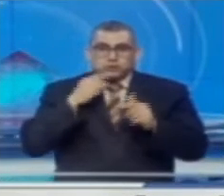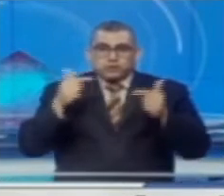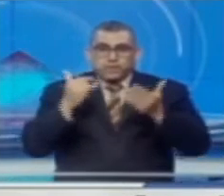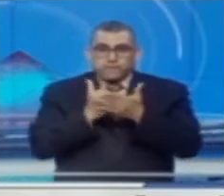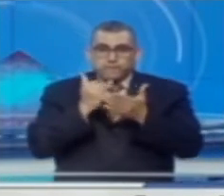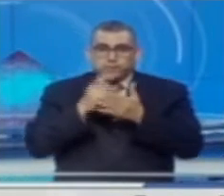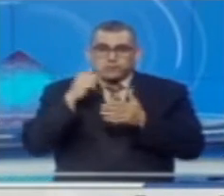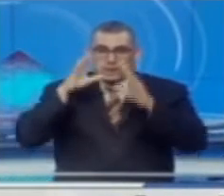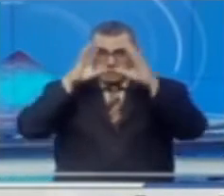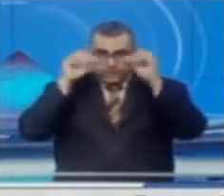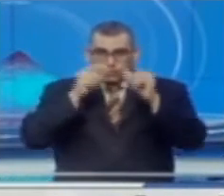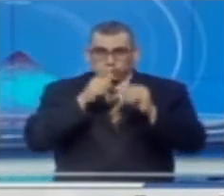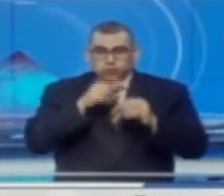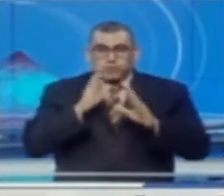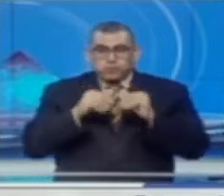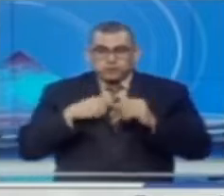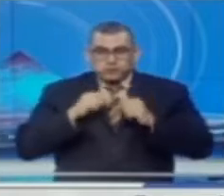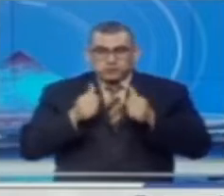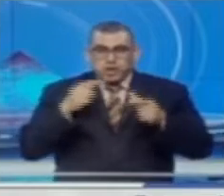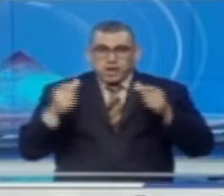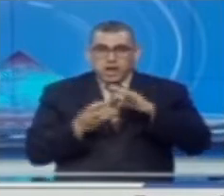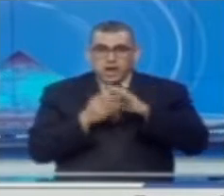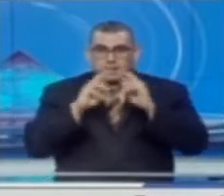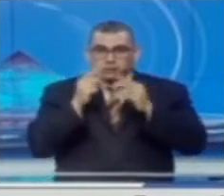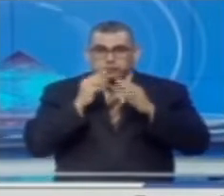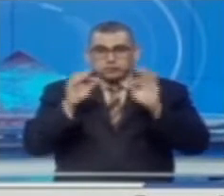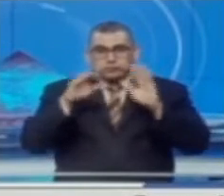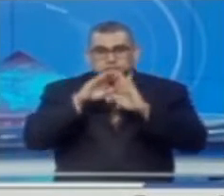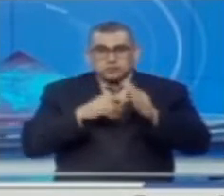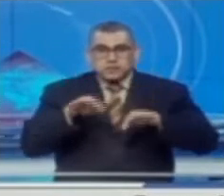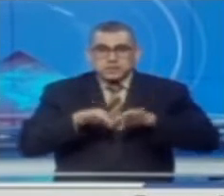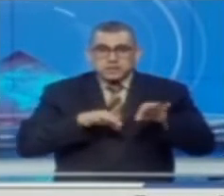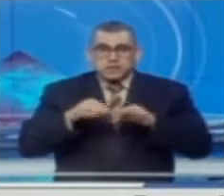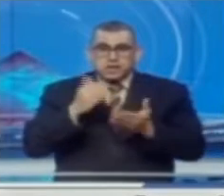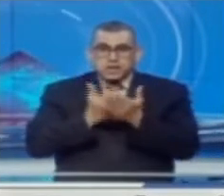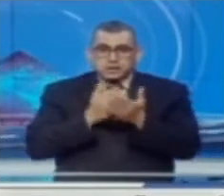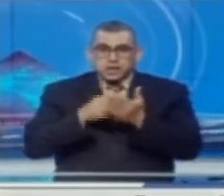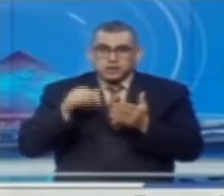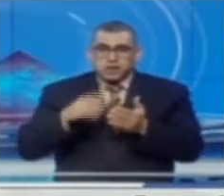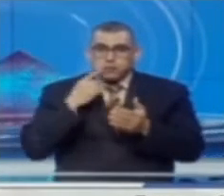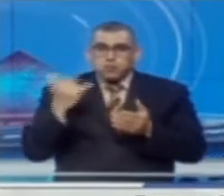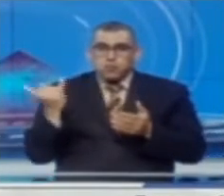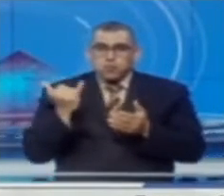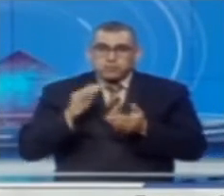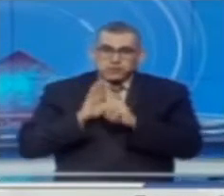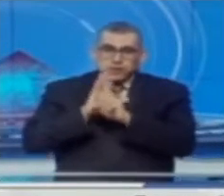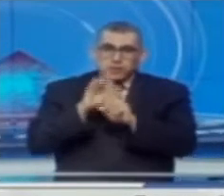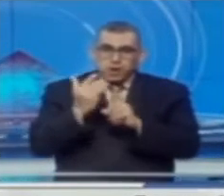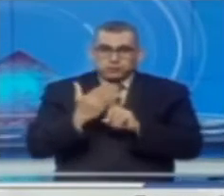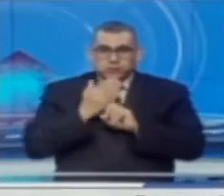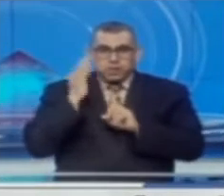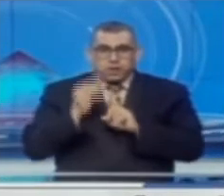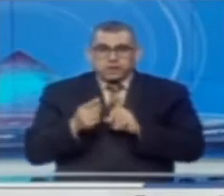وأفريقيا السفير ماكسيم صبح عبر الفيديو كونفرنس آخر التطورات السياسية والاقتصادية وأهمية الدعم العربي لحل